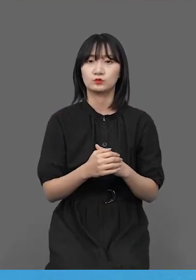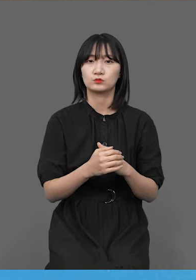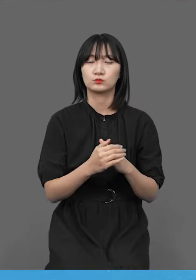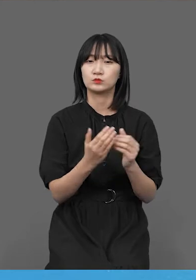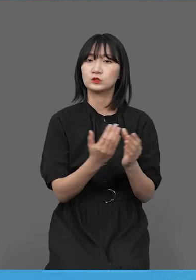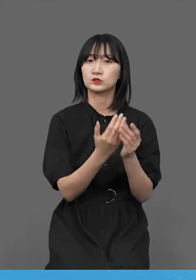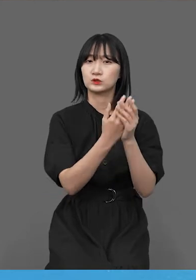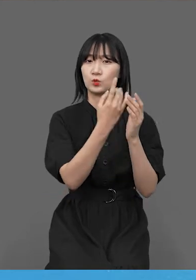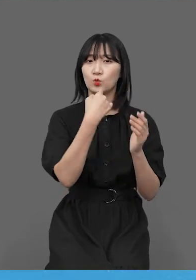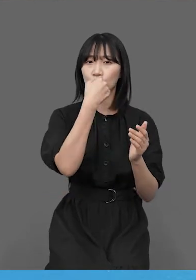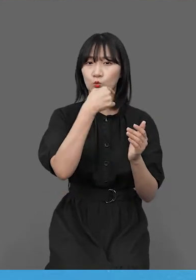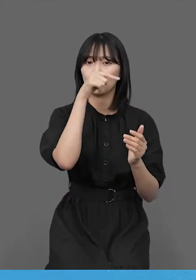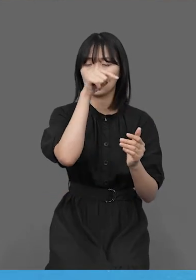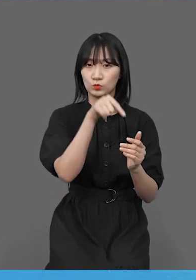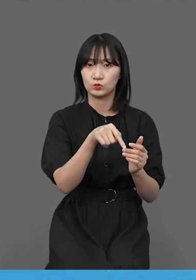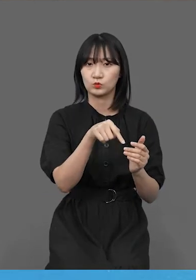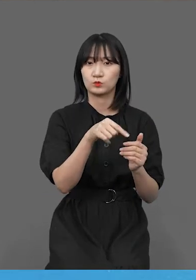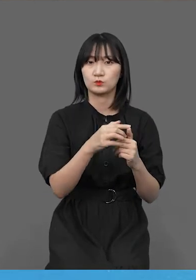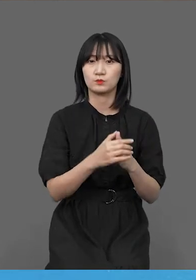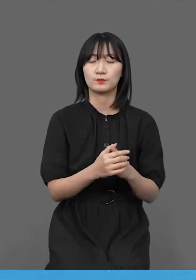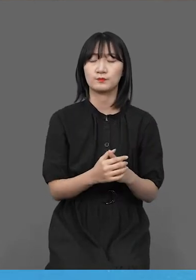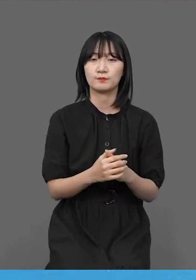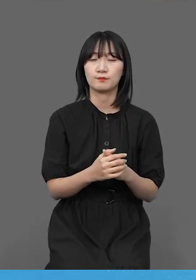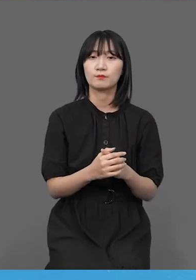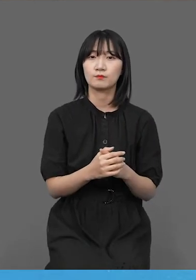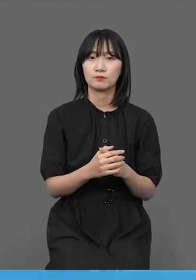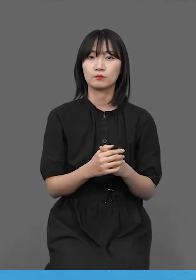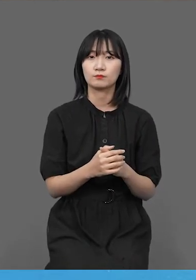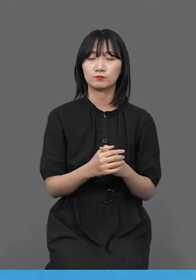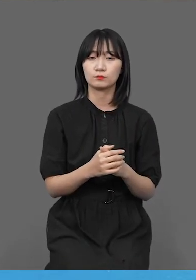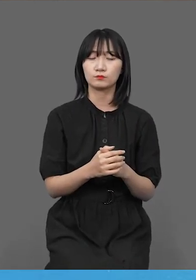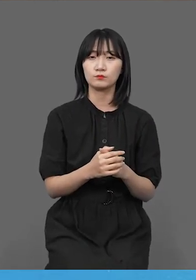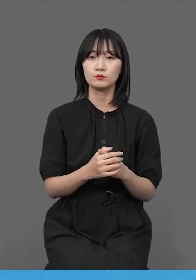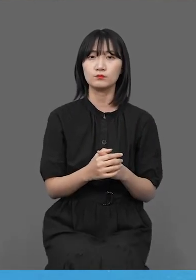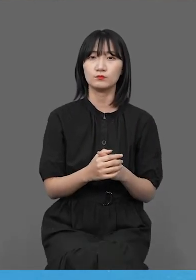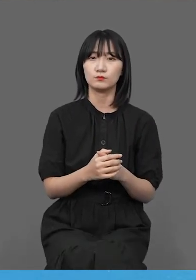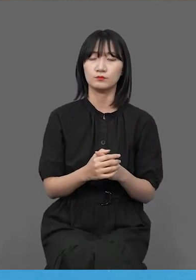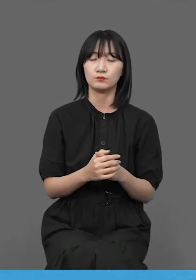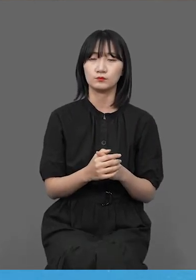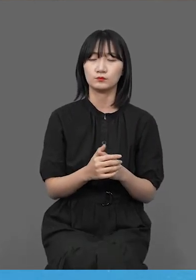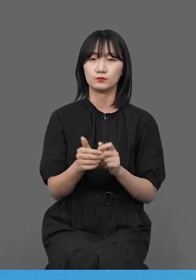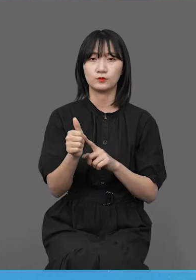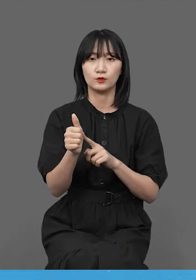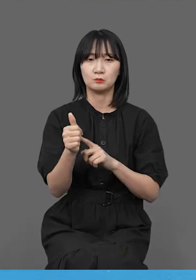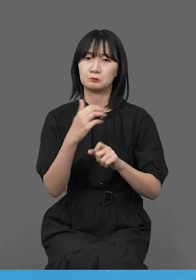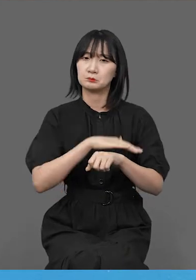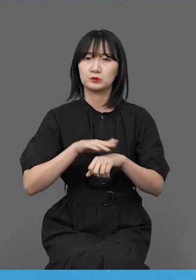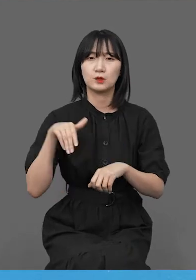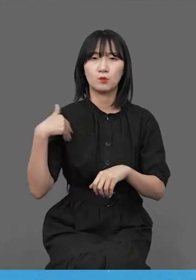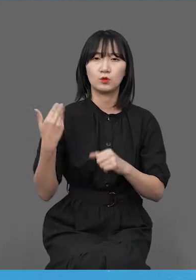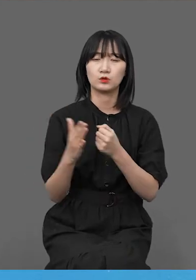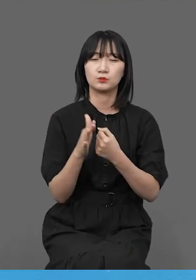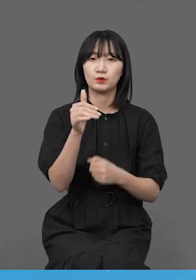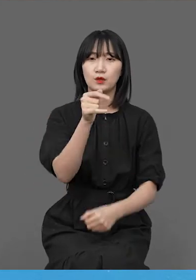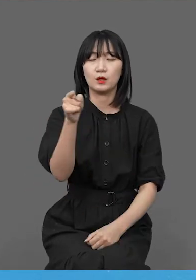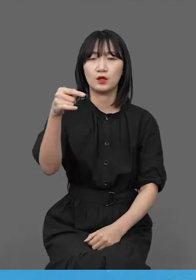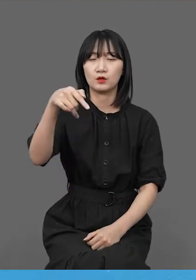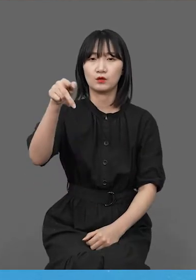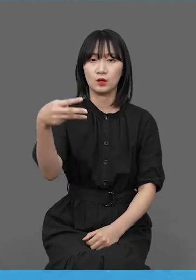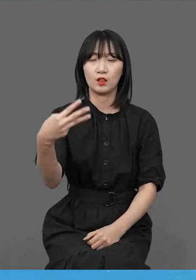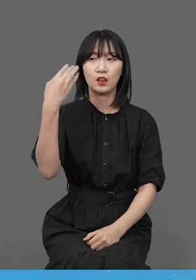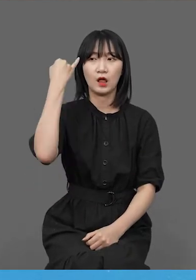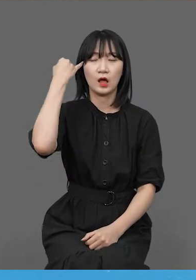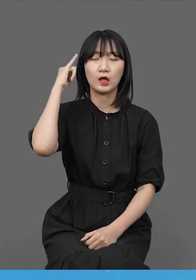참 집대성한 참 위인으로 우리가 알고 있는데, 그 찰스 다윈도 발생학은 잘 몰랐기 때문에 해켈의 발생학적